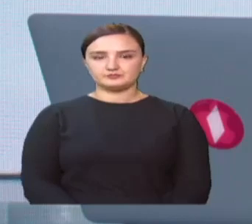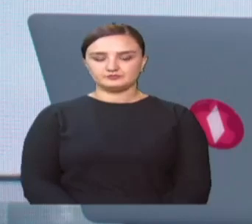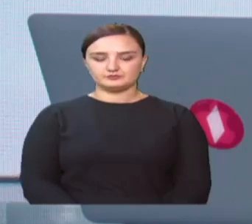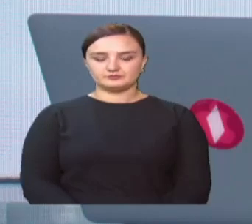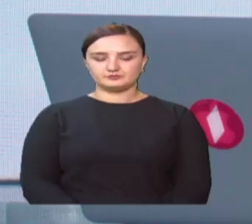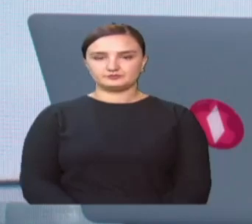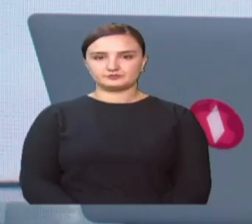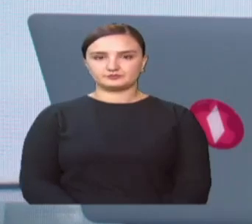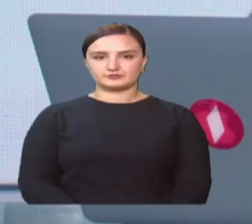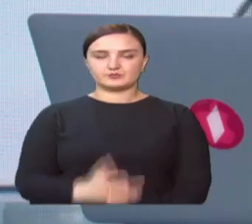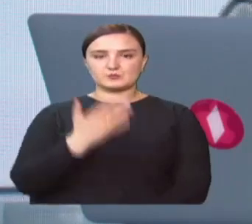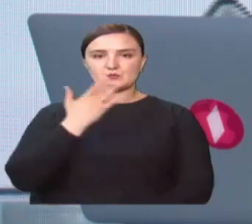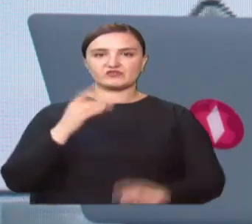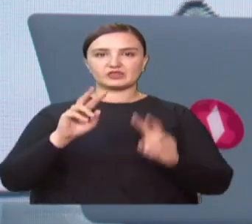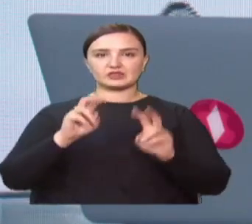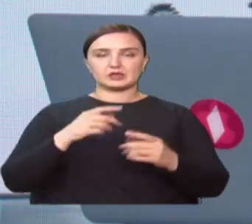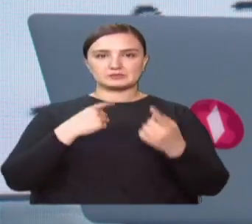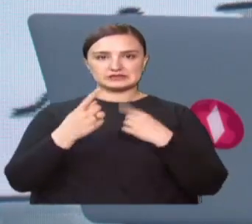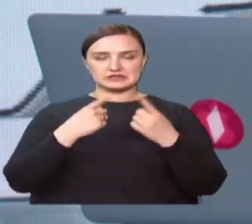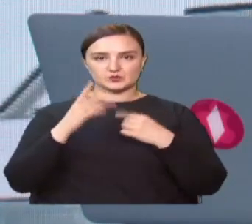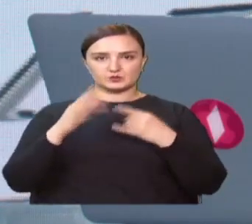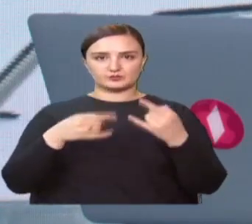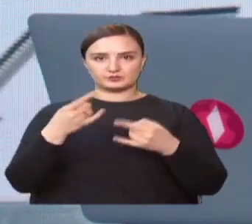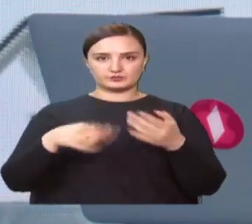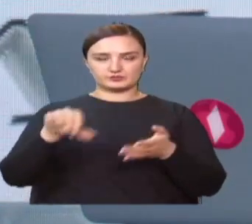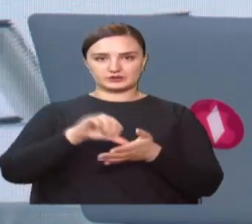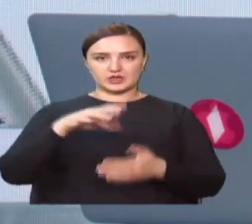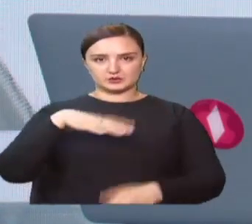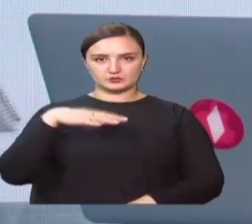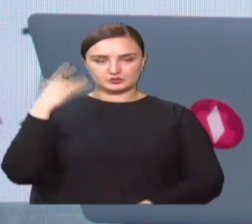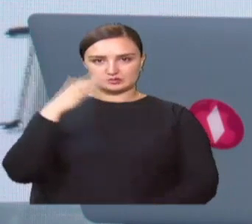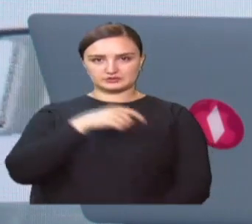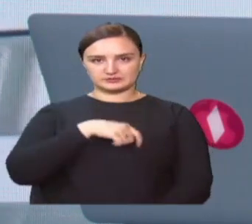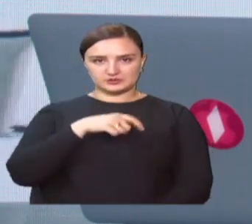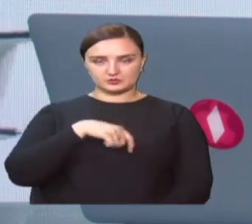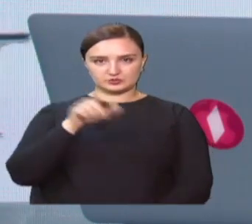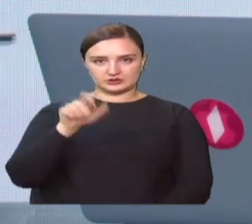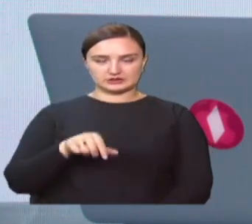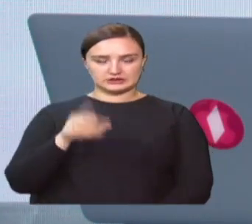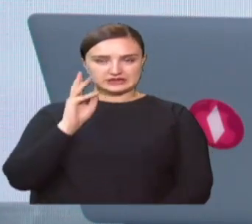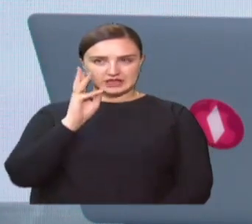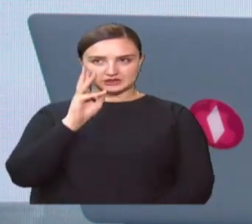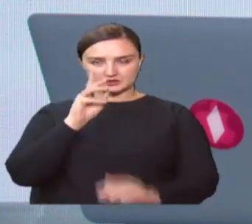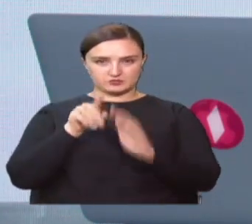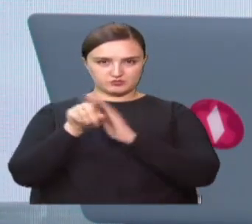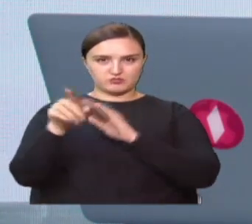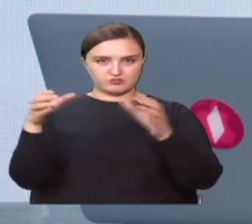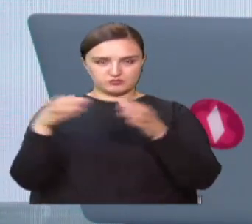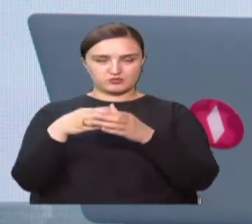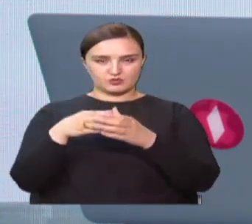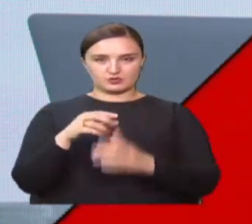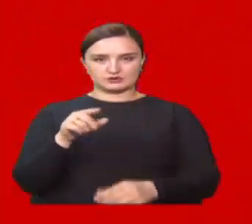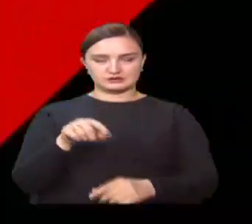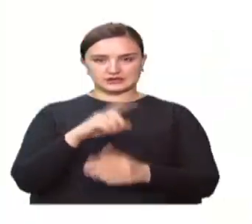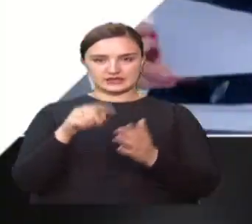მიმდინარე პოლიტიკურ თემებზე სასაუბროთ ეთერში შემოგვიერთება ქართული ასამბლეის დეპუტატი პარლამენტის დიასპორისა და კავკასიის საკითხთა კომიტეტის თავმჯდომარე ბექა